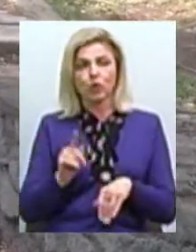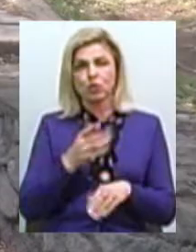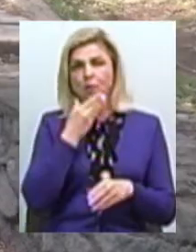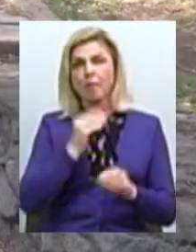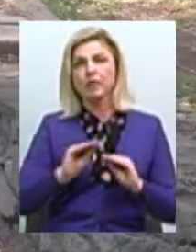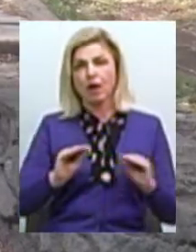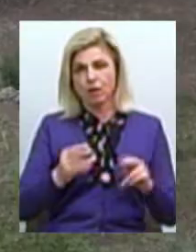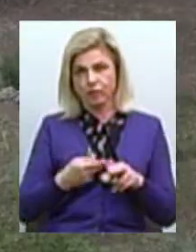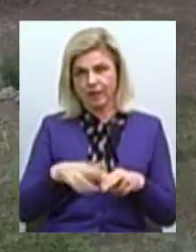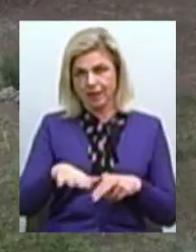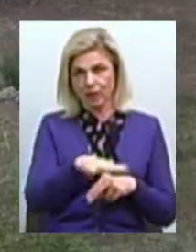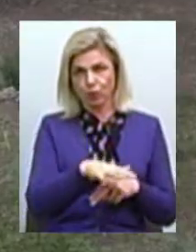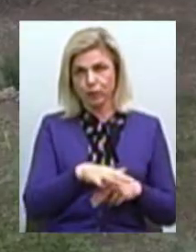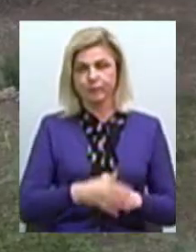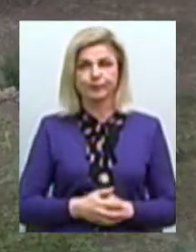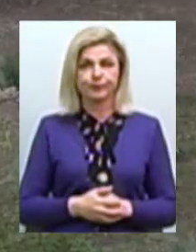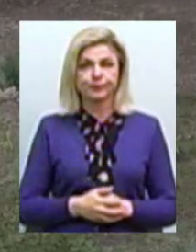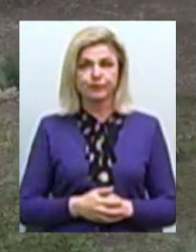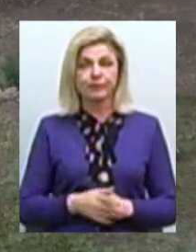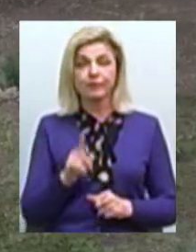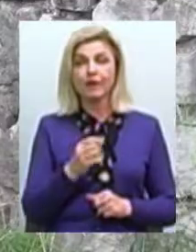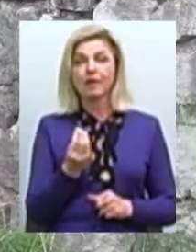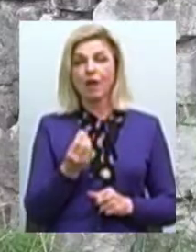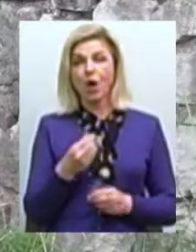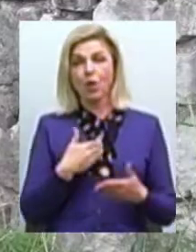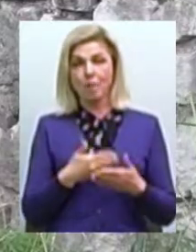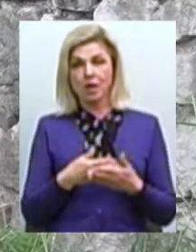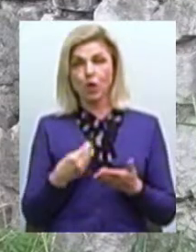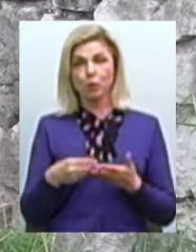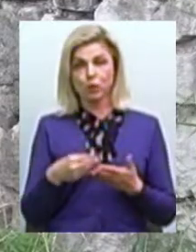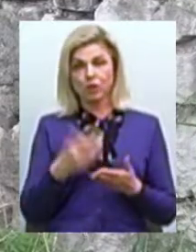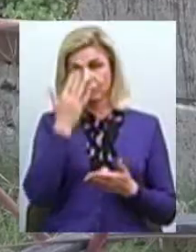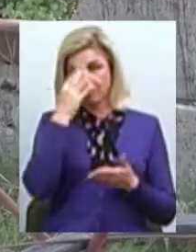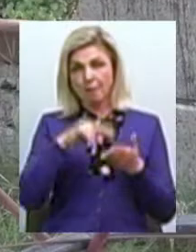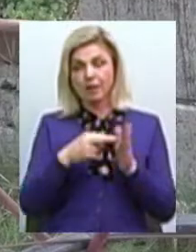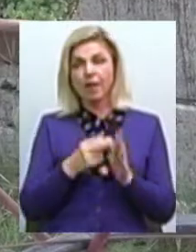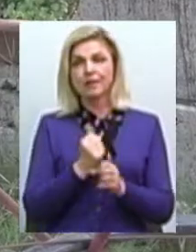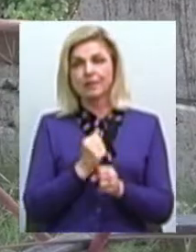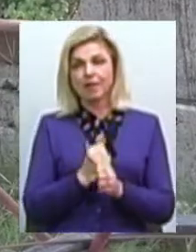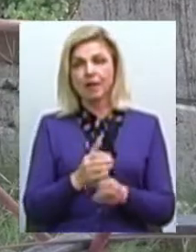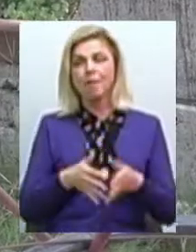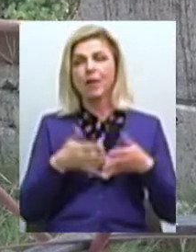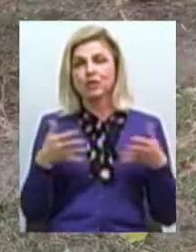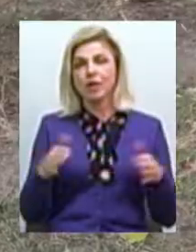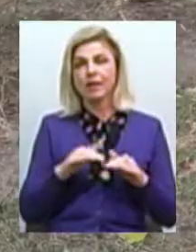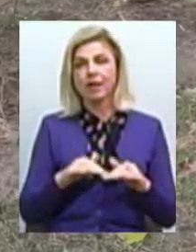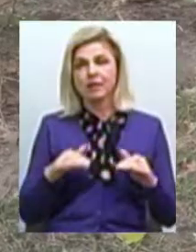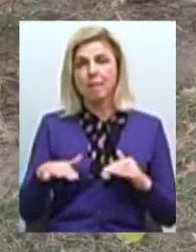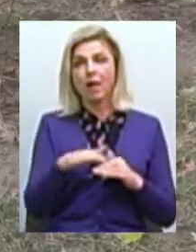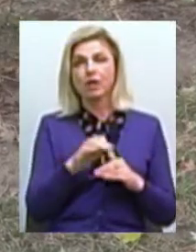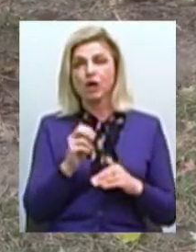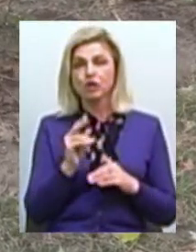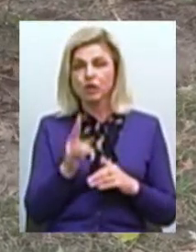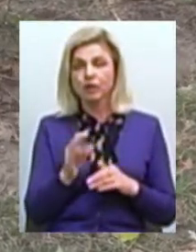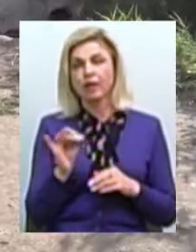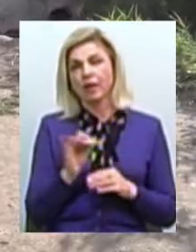облагороджували цю територію. Тому за кошти громадського бюджету планується створити велику дитячий майданчик,